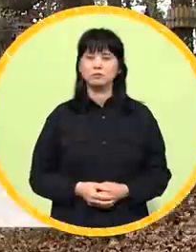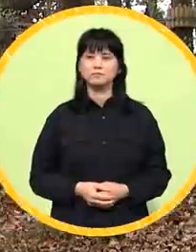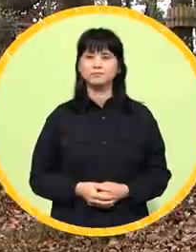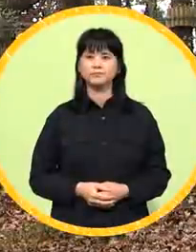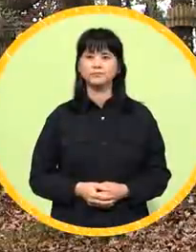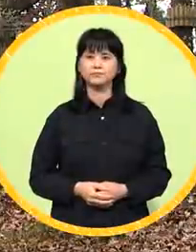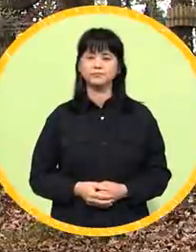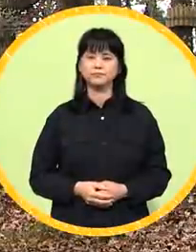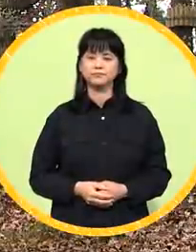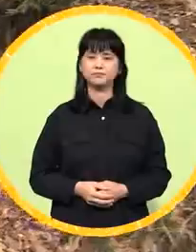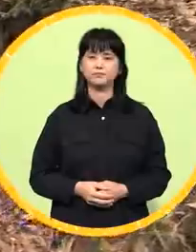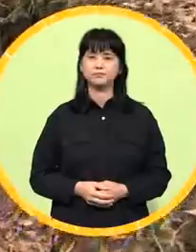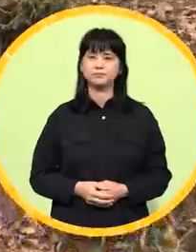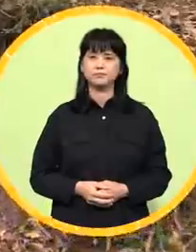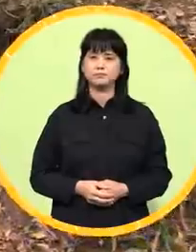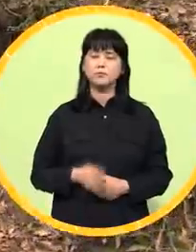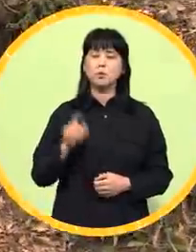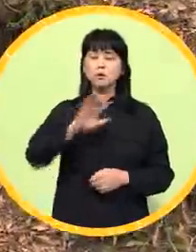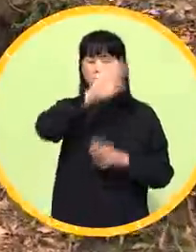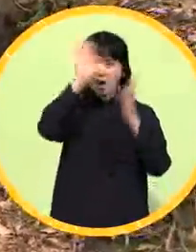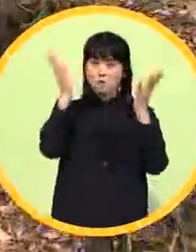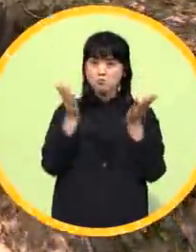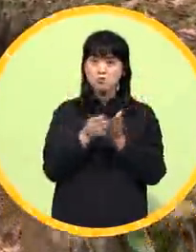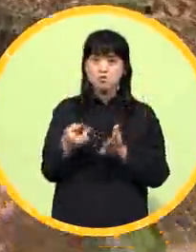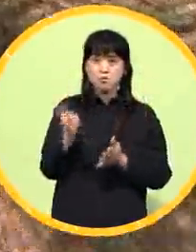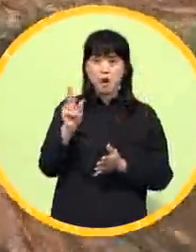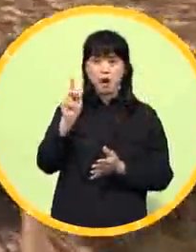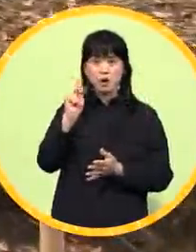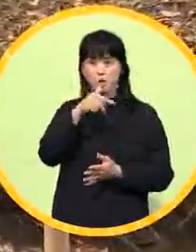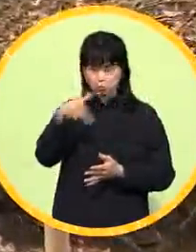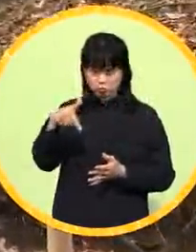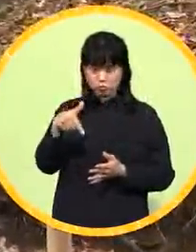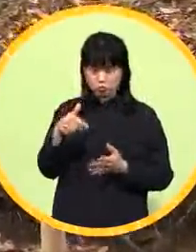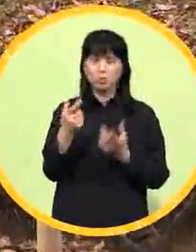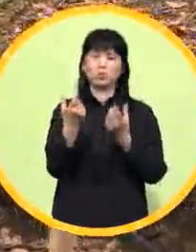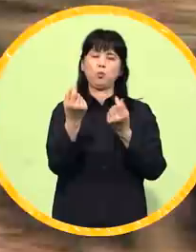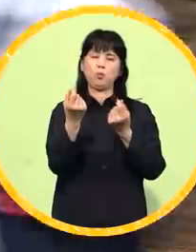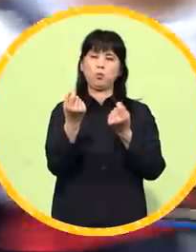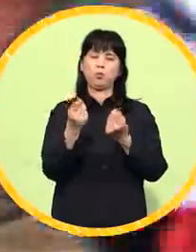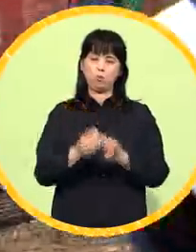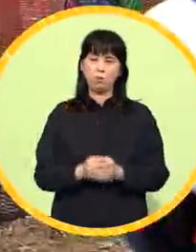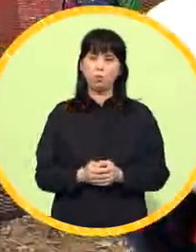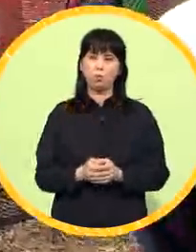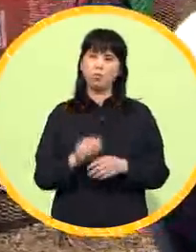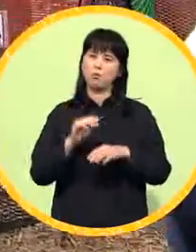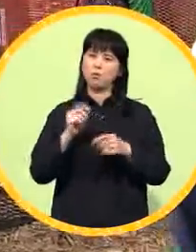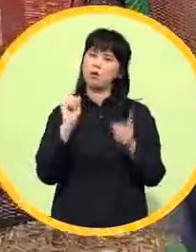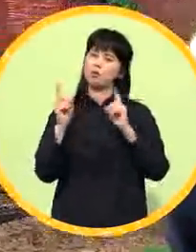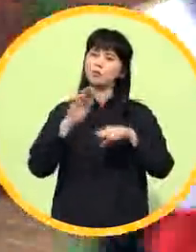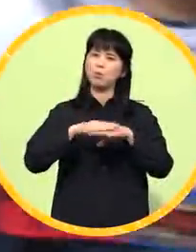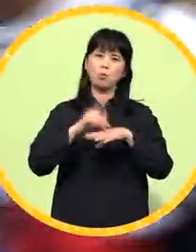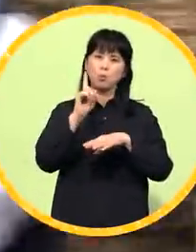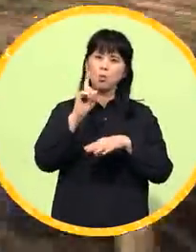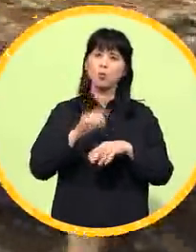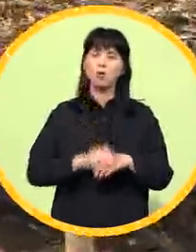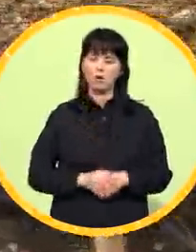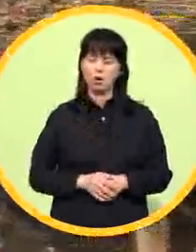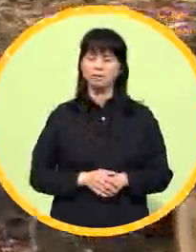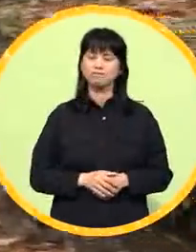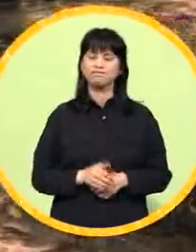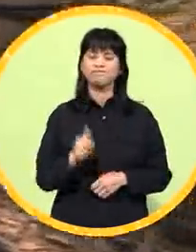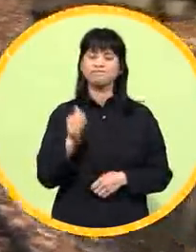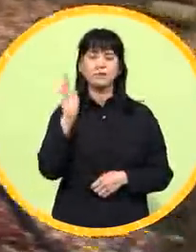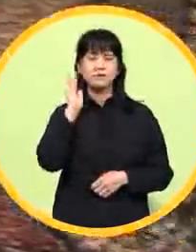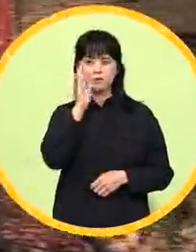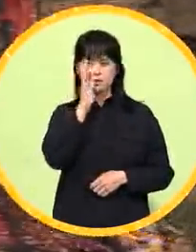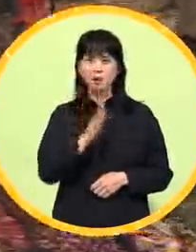実はねできた箱ないでーた壁って奴全部がパターンですね糸ライター遊ぶえんですか少しご案内を聞いて